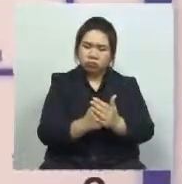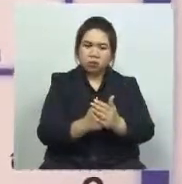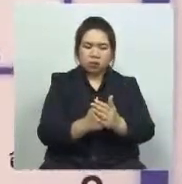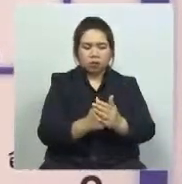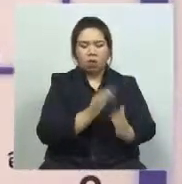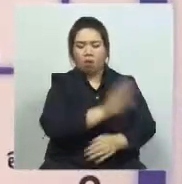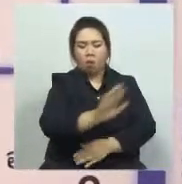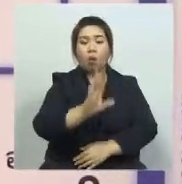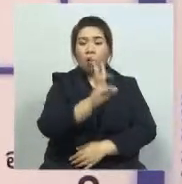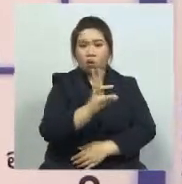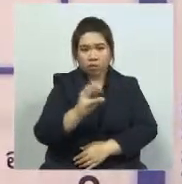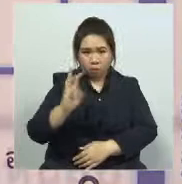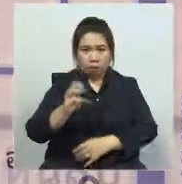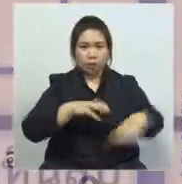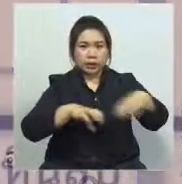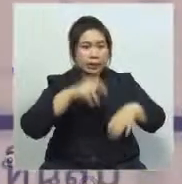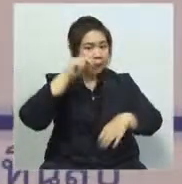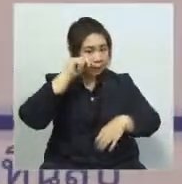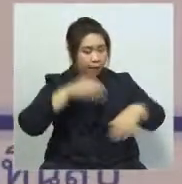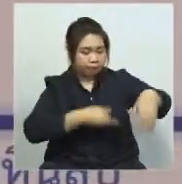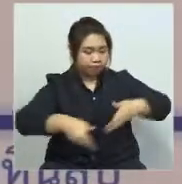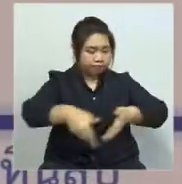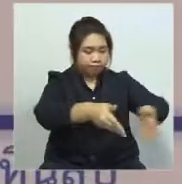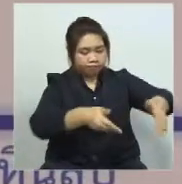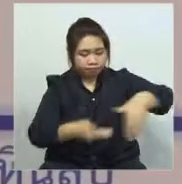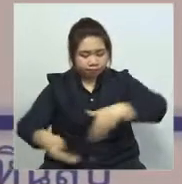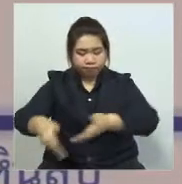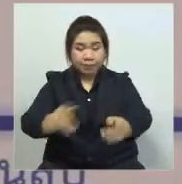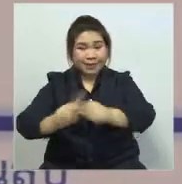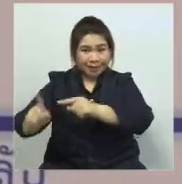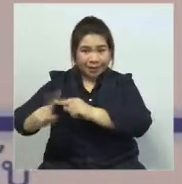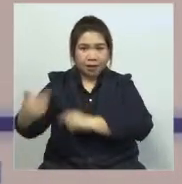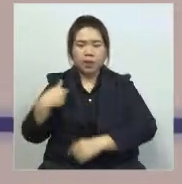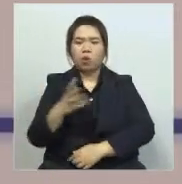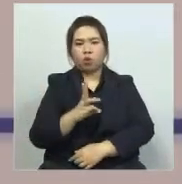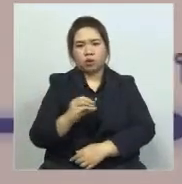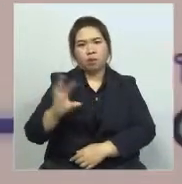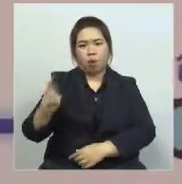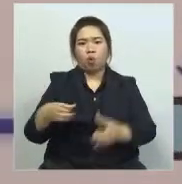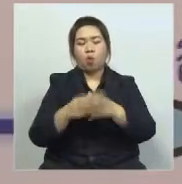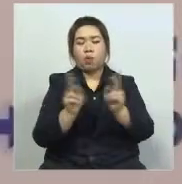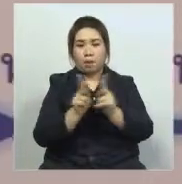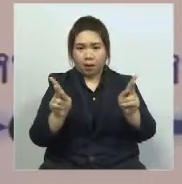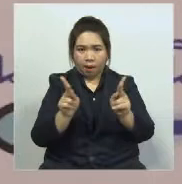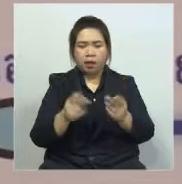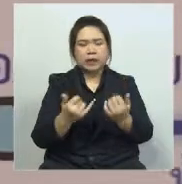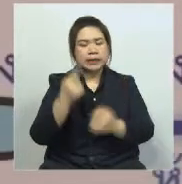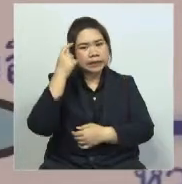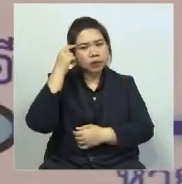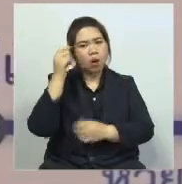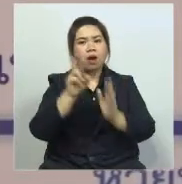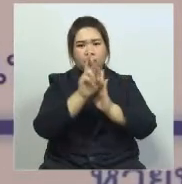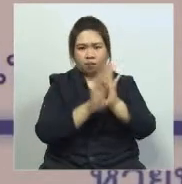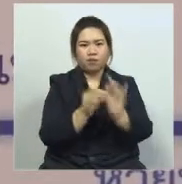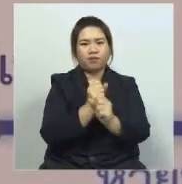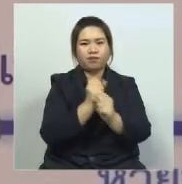แอเรียในการที่จะบริหารจัดการเป็นภาพรวมเลยนะเพราะฉะนั้นถ้าเราทำตามนี้ได้เนี่ยผมเชื่อว่าการบริหารจัดการน้ำจะเป็นระบบและ